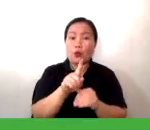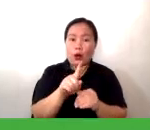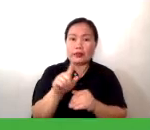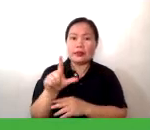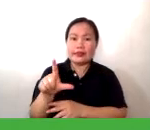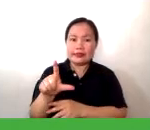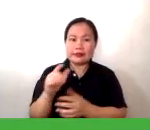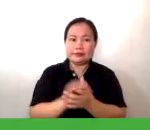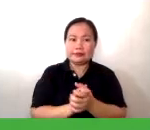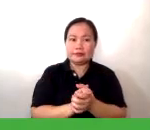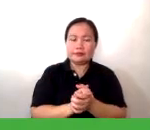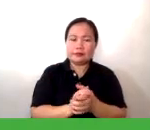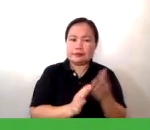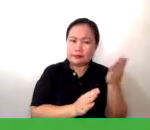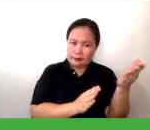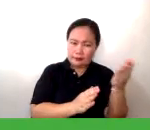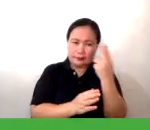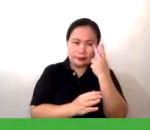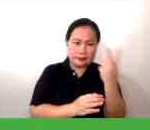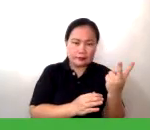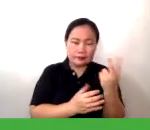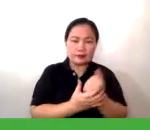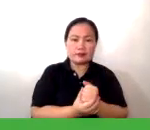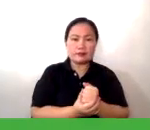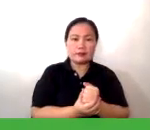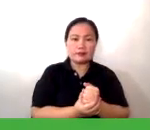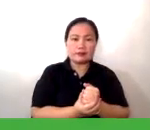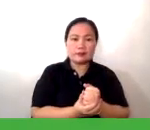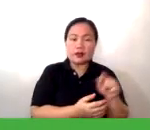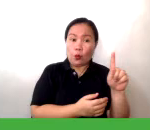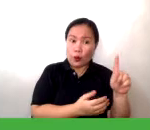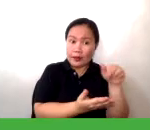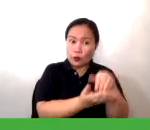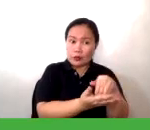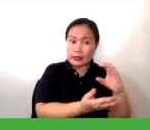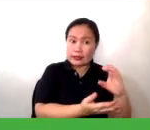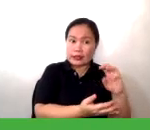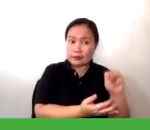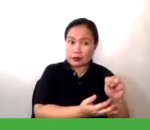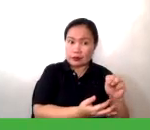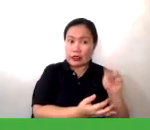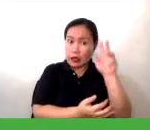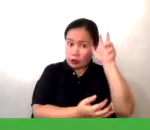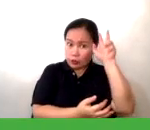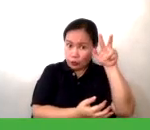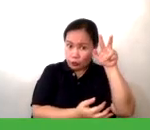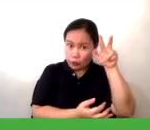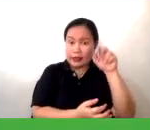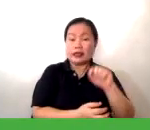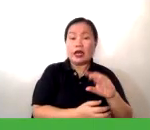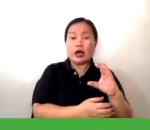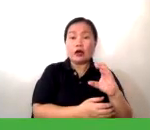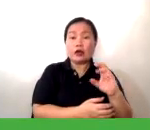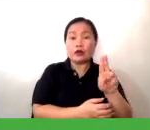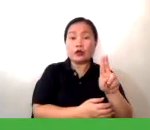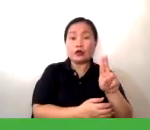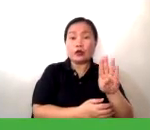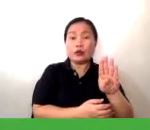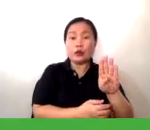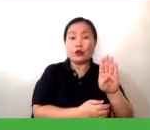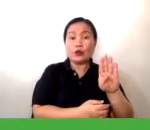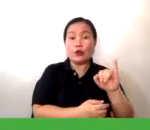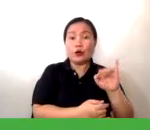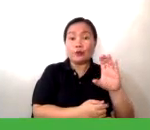So, ito po yung symbol niya. So, for every 1,000 cubic centimeters, that is equivalent to 1 liter. Okay?